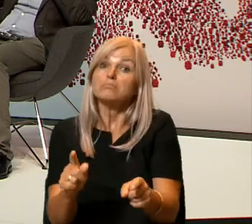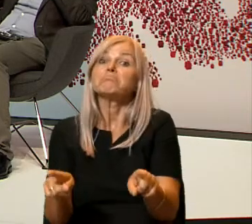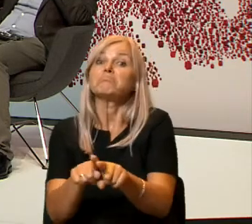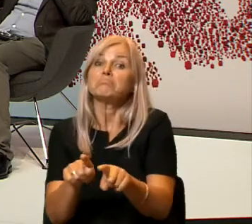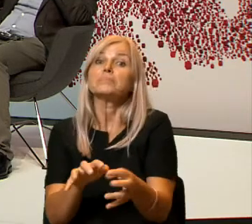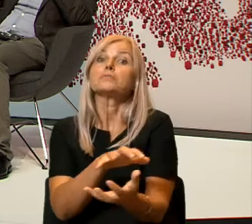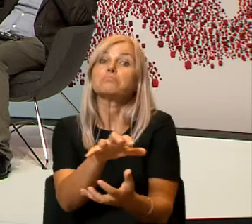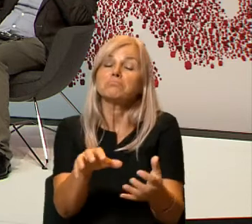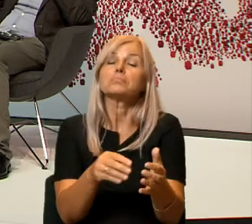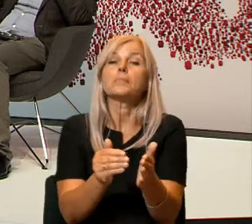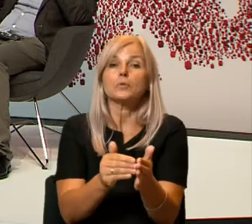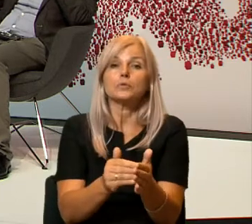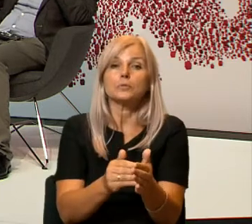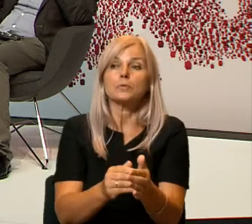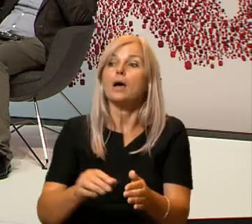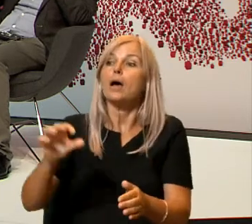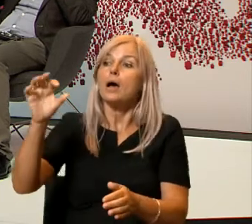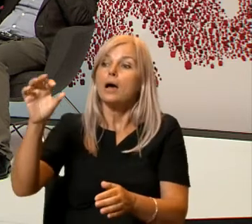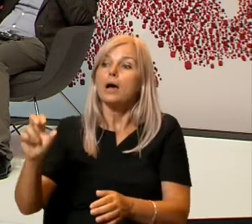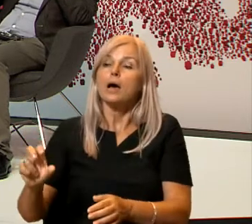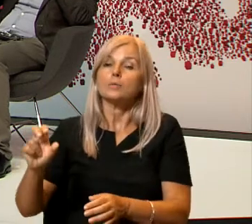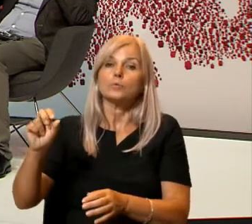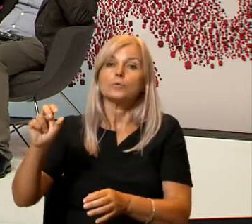Hartmut Rosa jako pierwszy.